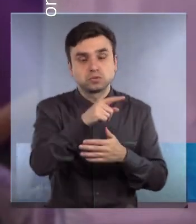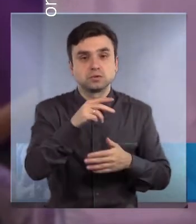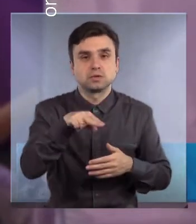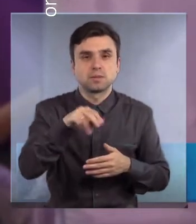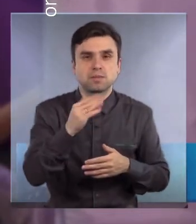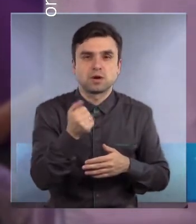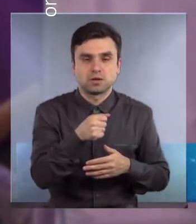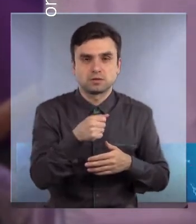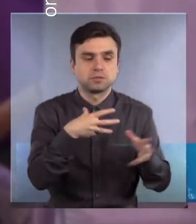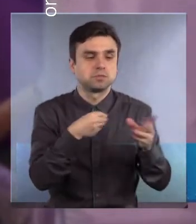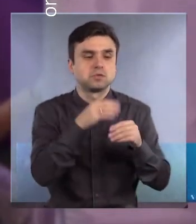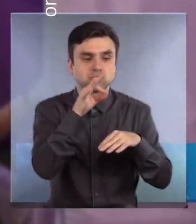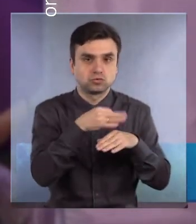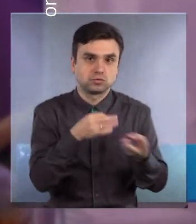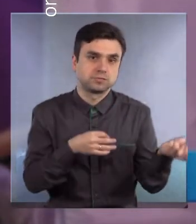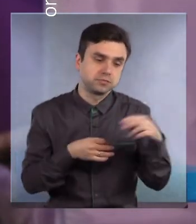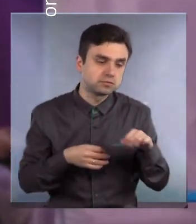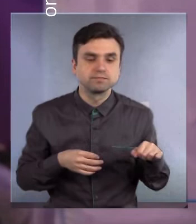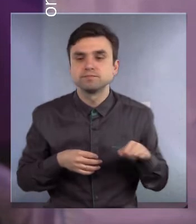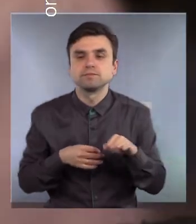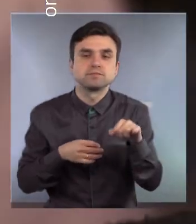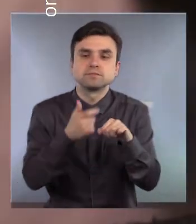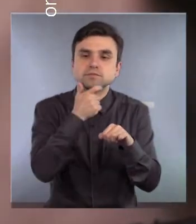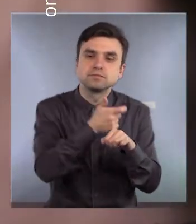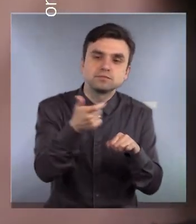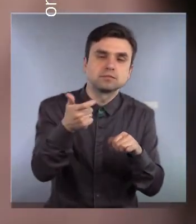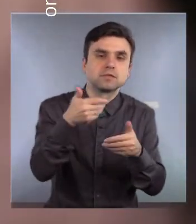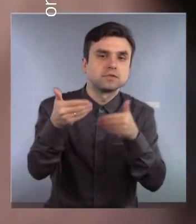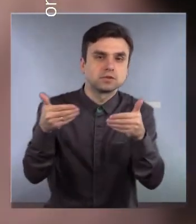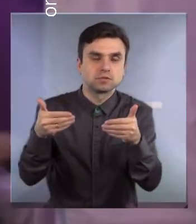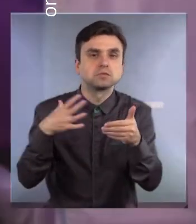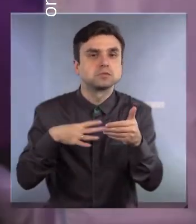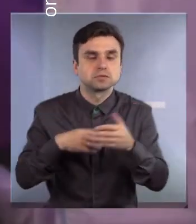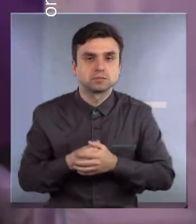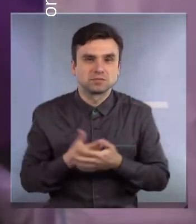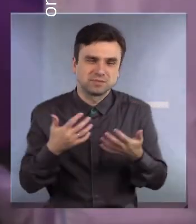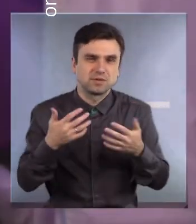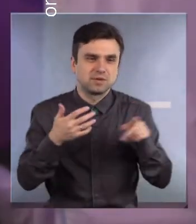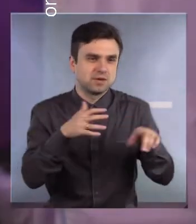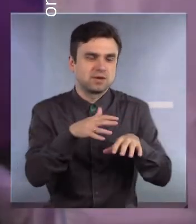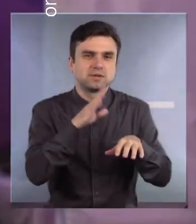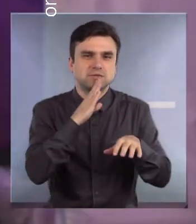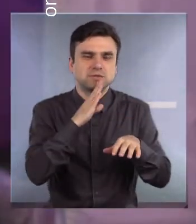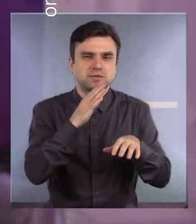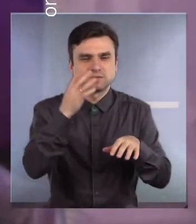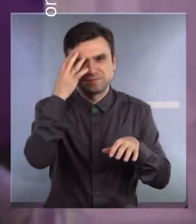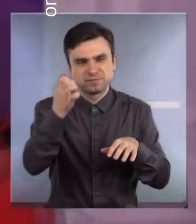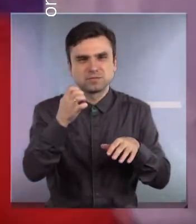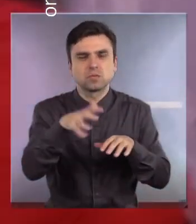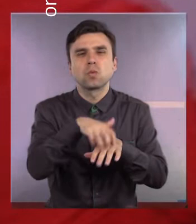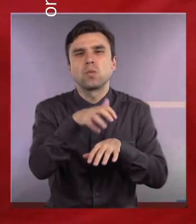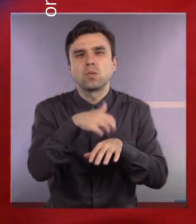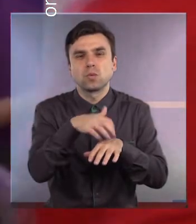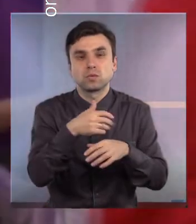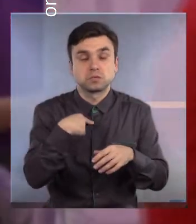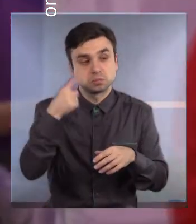марта до виставки, щоб подивилися котят. Це такі породи, середні породи, невеликі. А